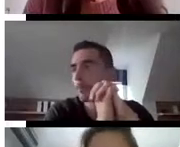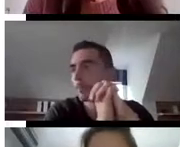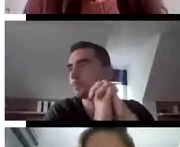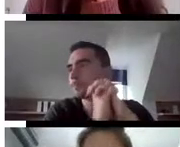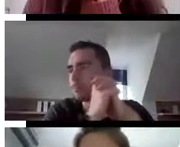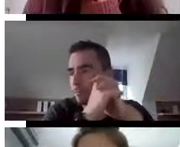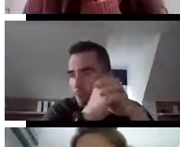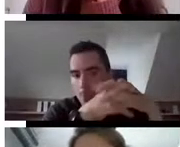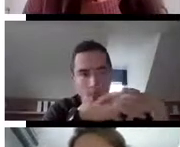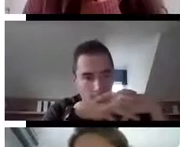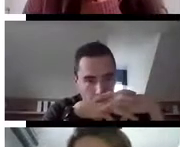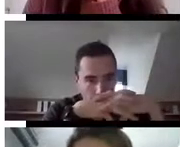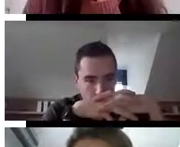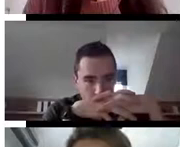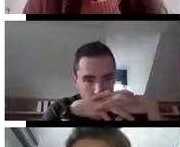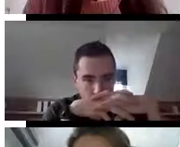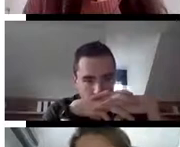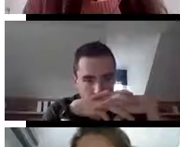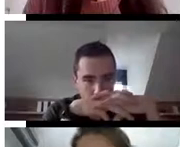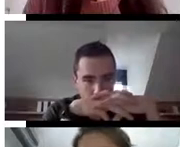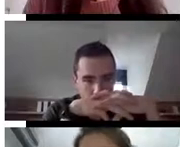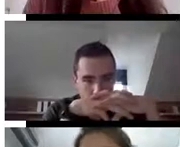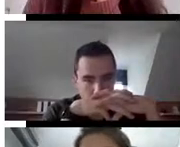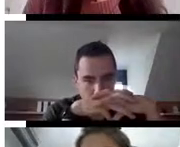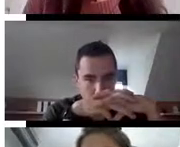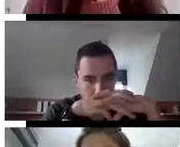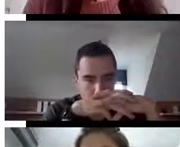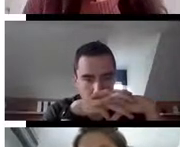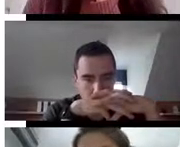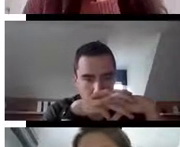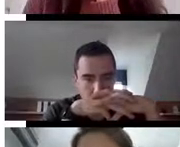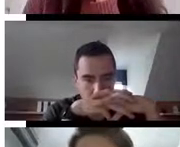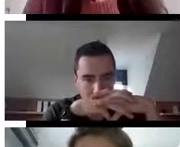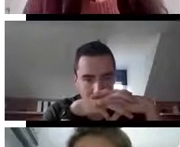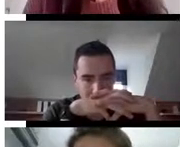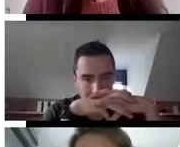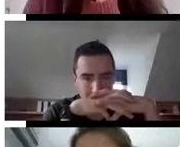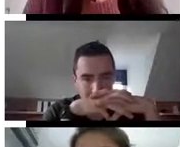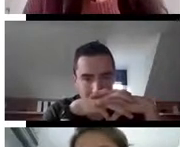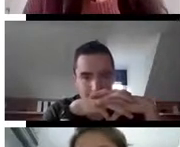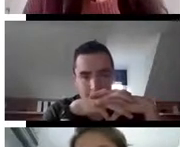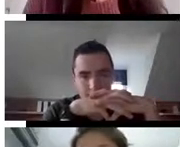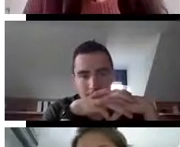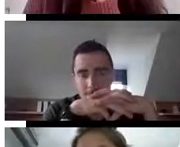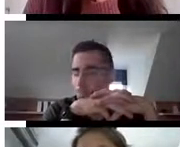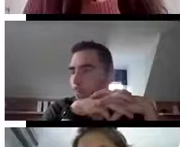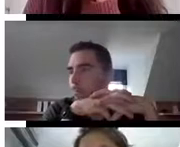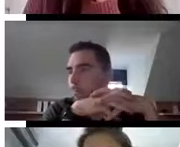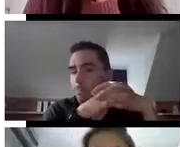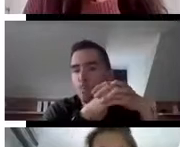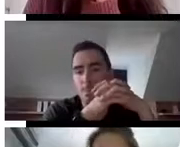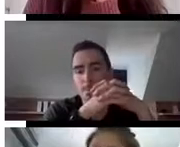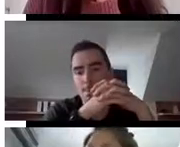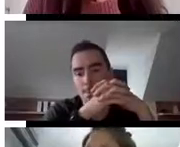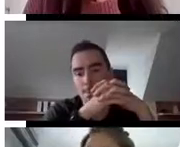dat met corona te maken heeft. Ook degene die het contact opneemt met contacttracing, moest er iets gebeuren. Je kan altijd ons gebruiken als klankbord als je niet